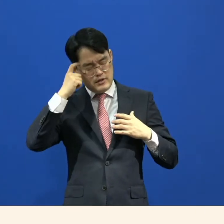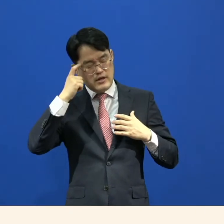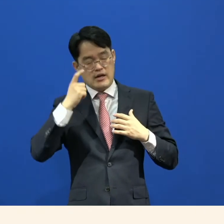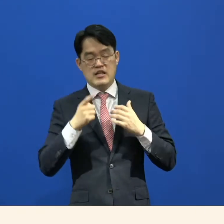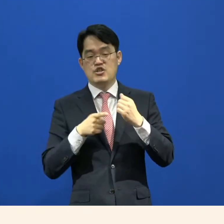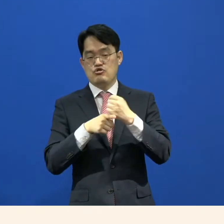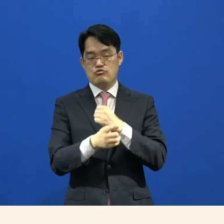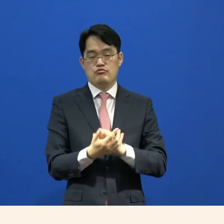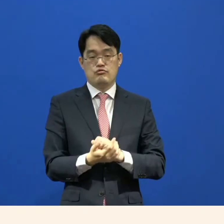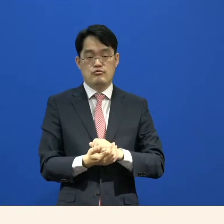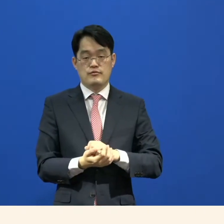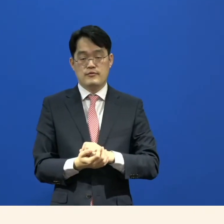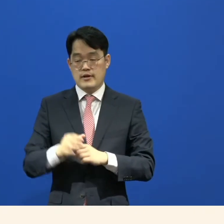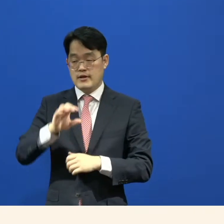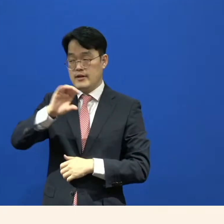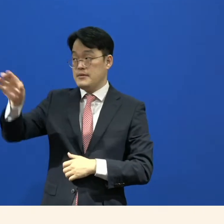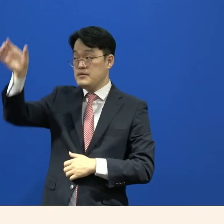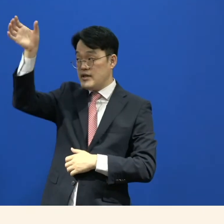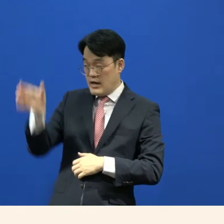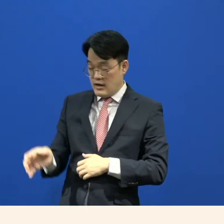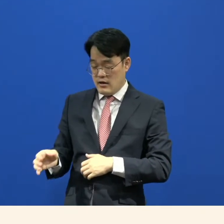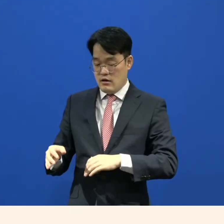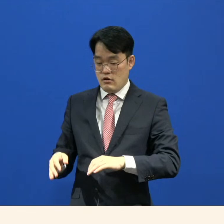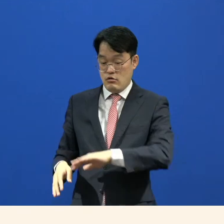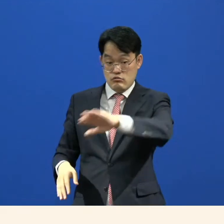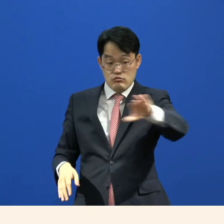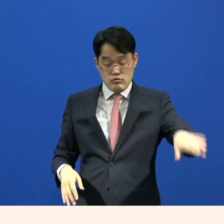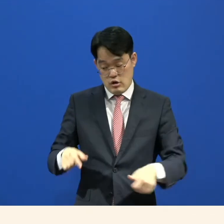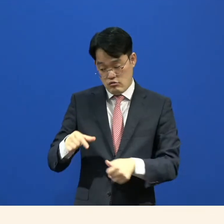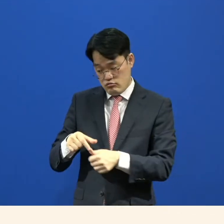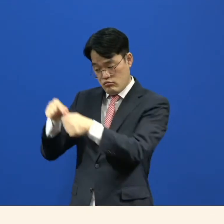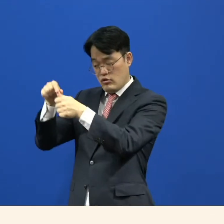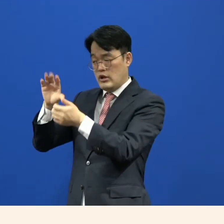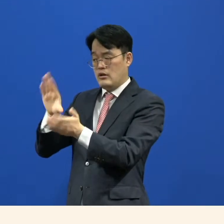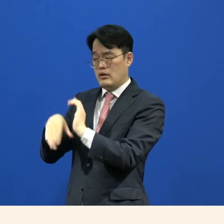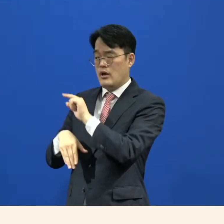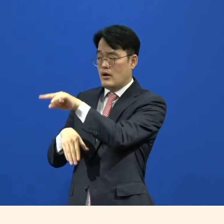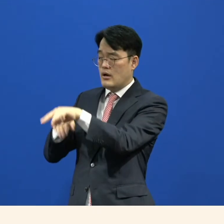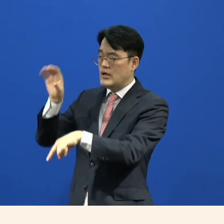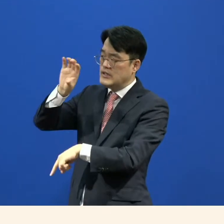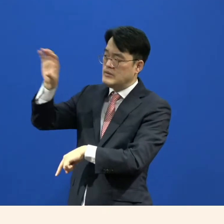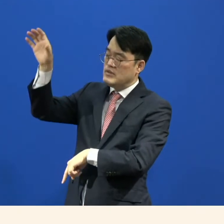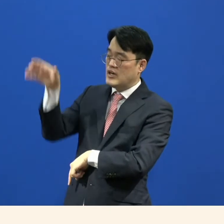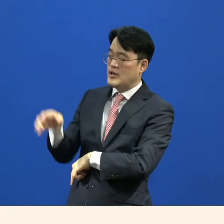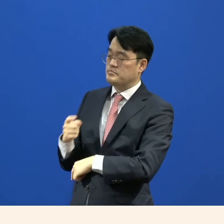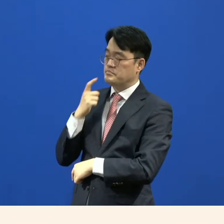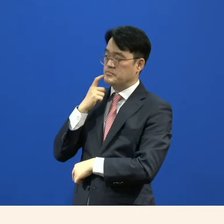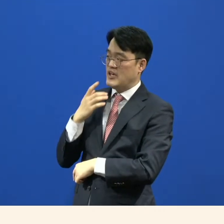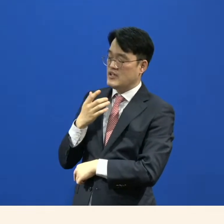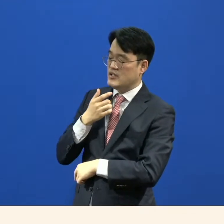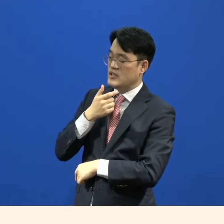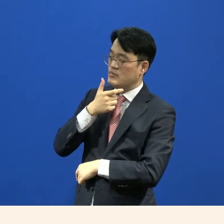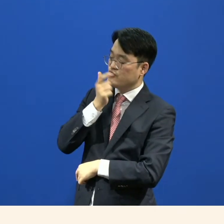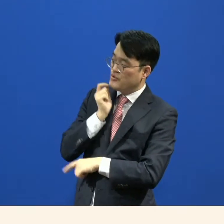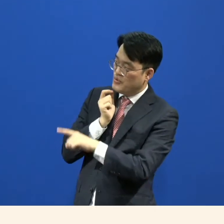만약 십자가가 우리의 구원을 위해 충분하지 않다면 우리는 무엇인가로 그것을 채워야 합니다.